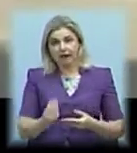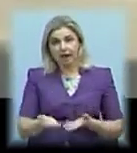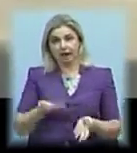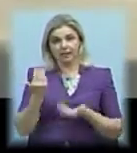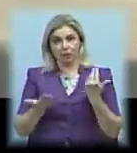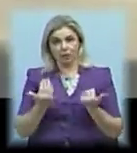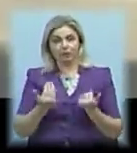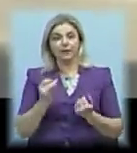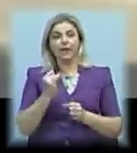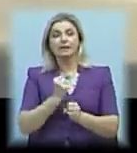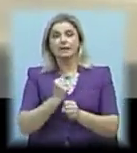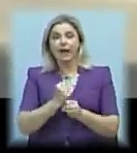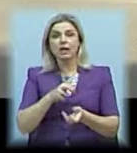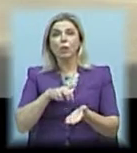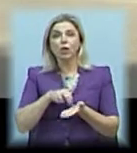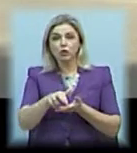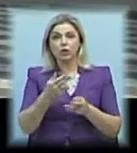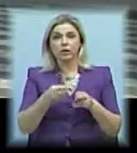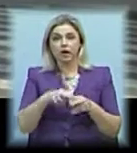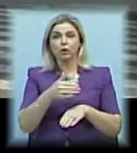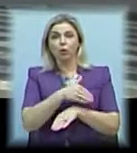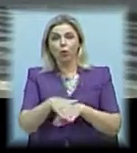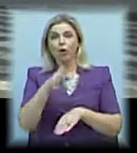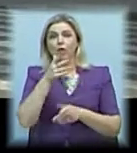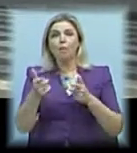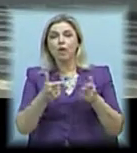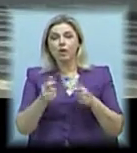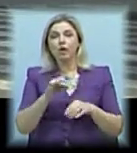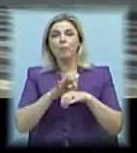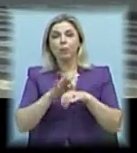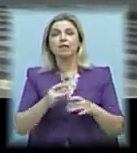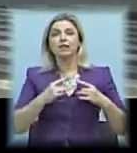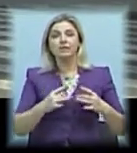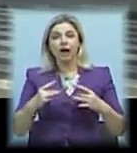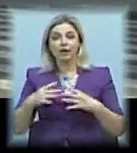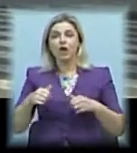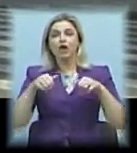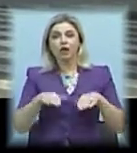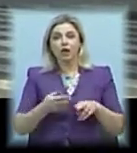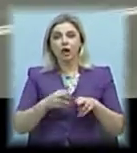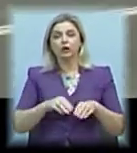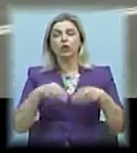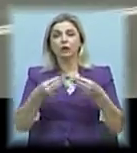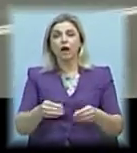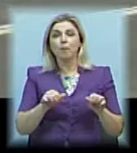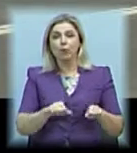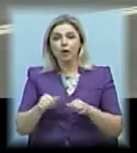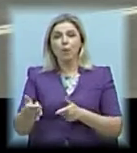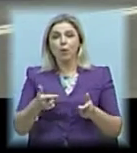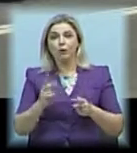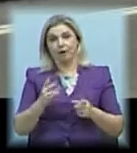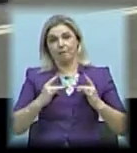Зробити зазначені вулиці пішохідними у період підготовки та, власне, під час проведення свят – рішення, яке дасть можливість підготуватися до Дня